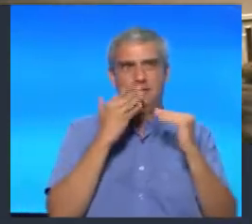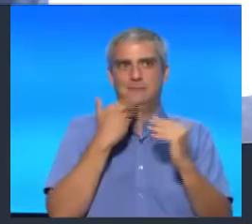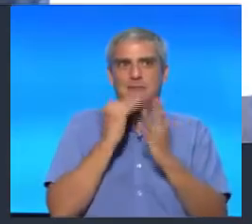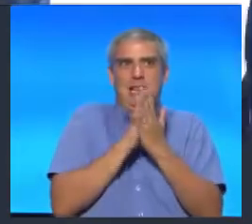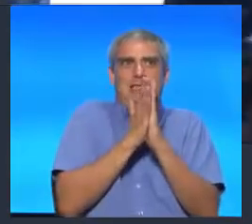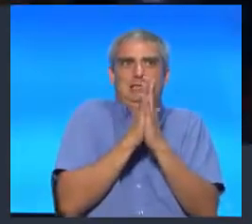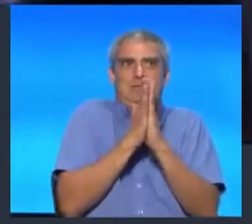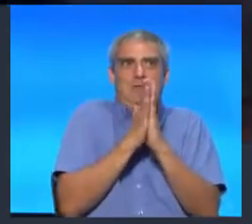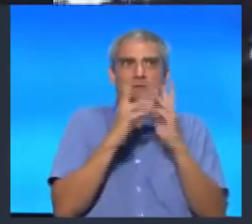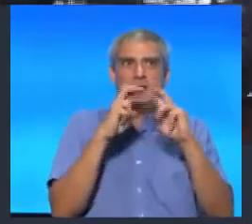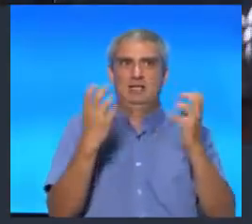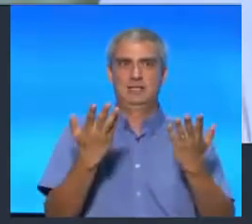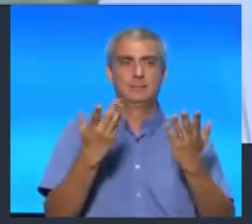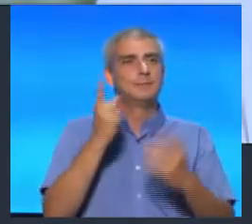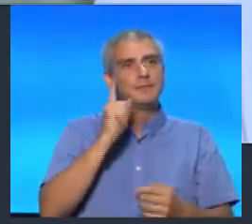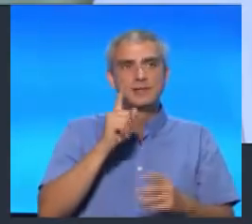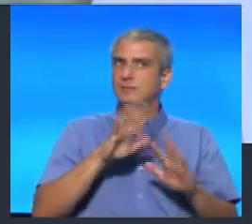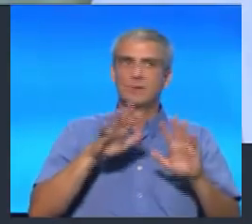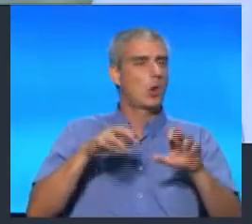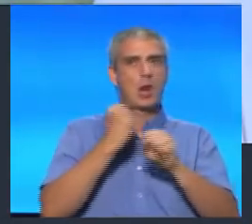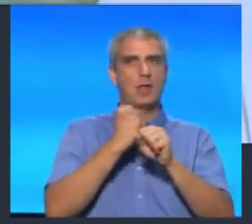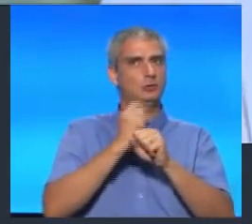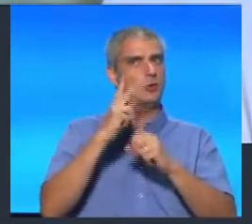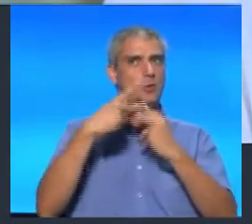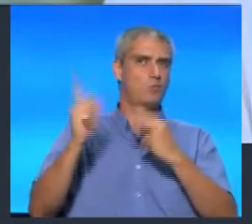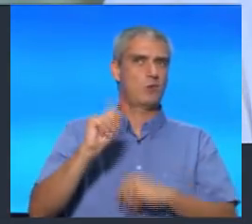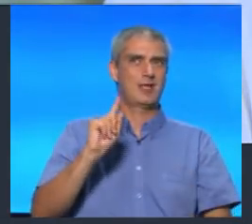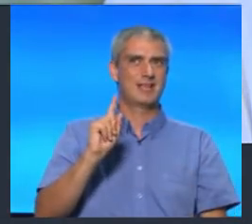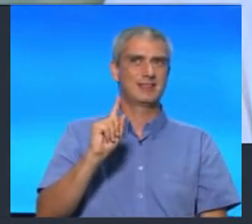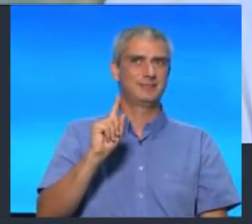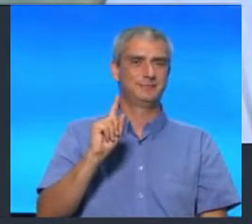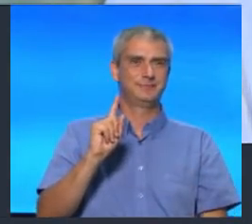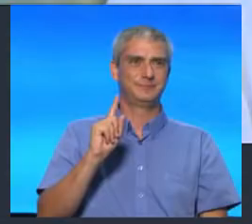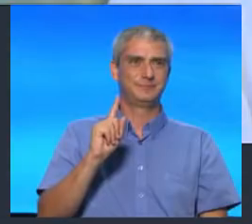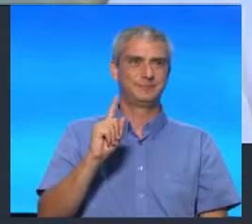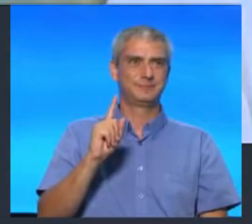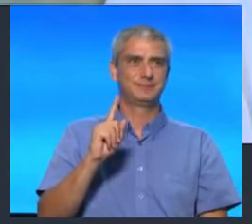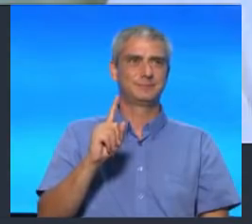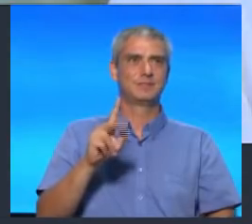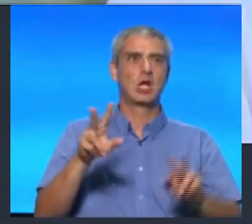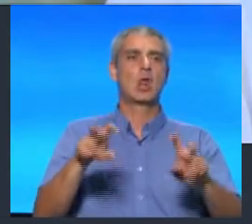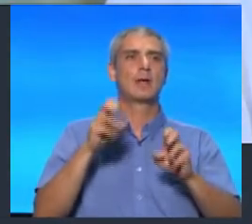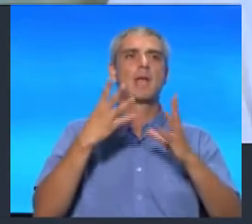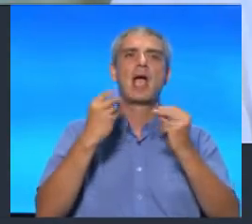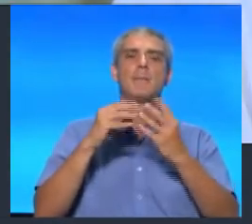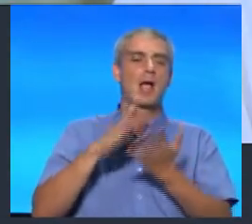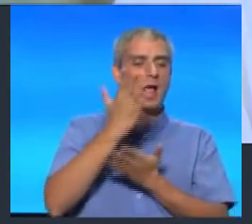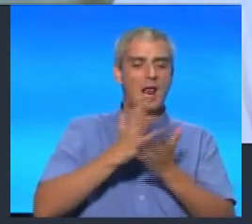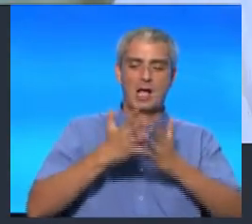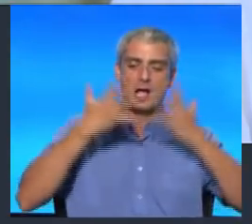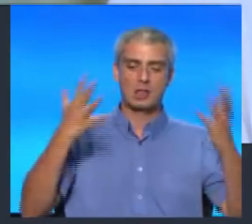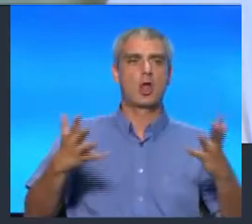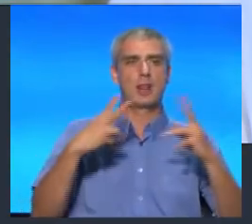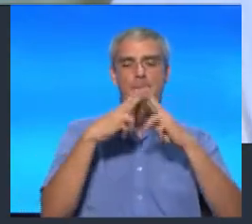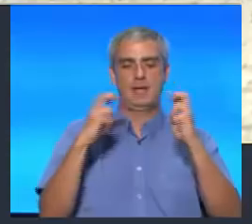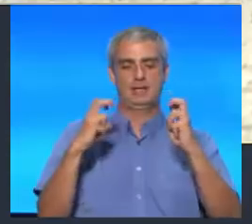הצפופה והעירונית. צריך להימנע מפרויקטים ש... גוזלים נתח גדול מאוד